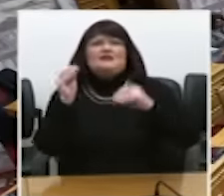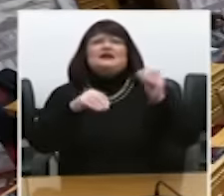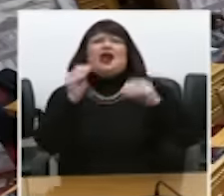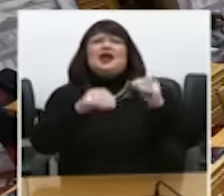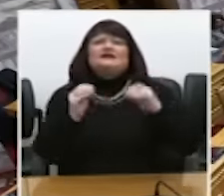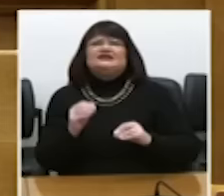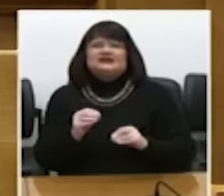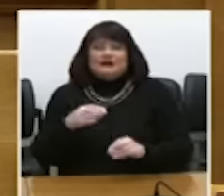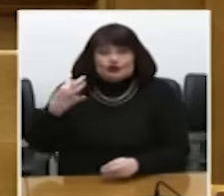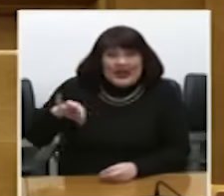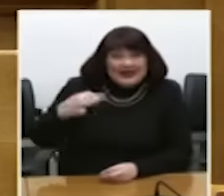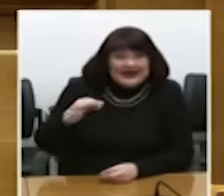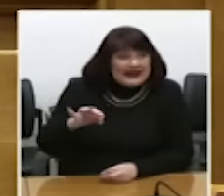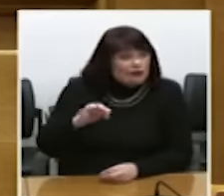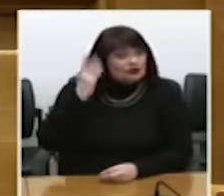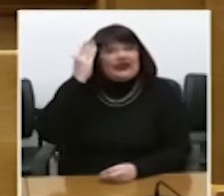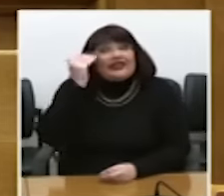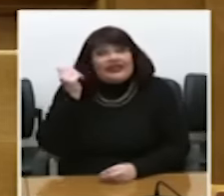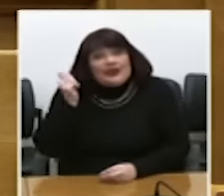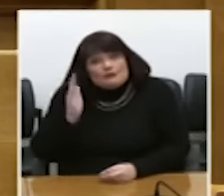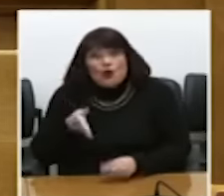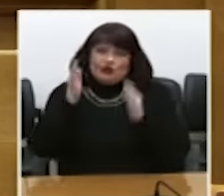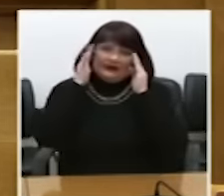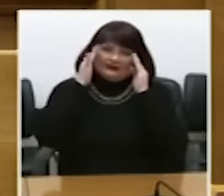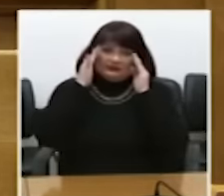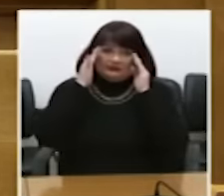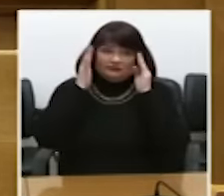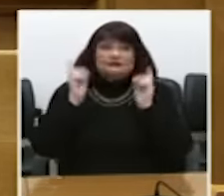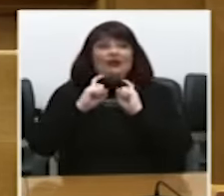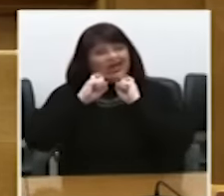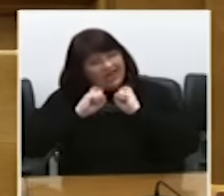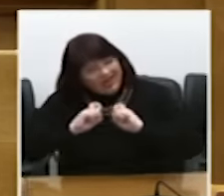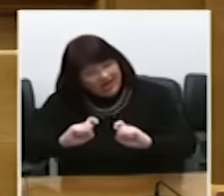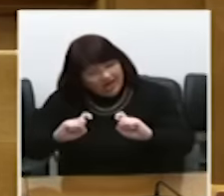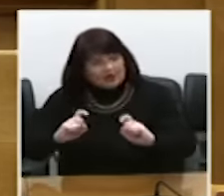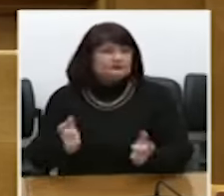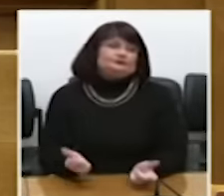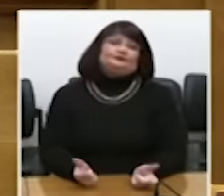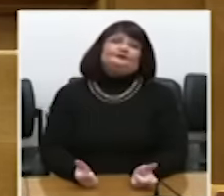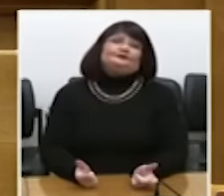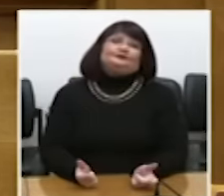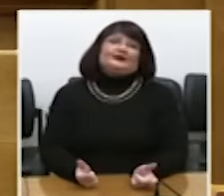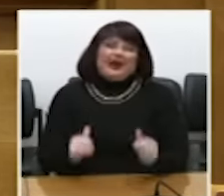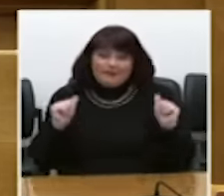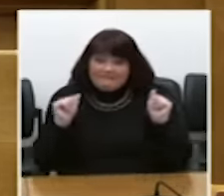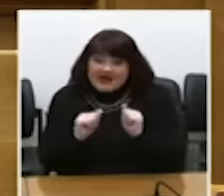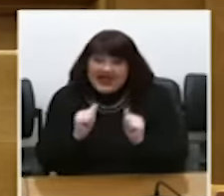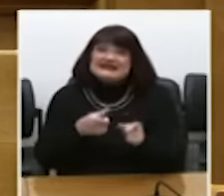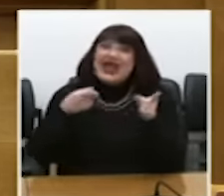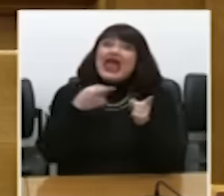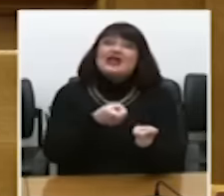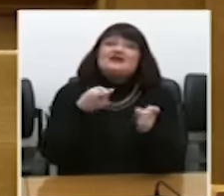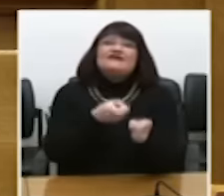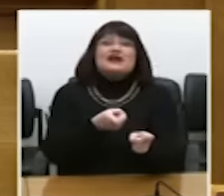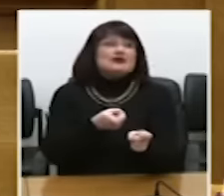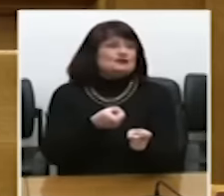άρα και στις διαφόρων ειδών εξαρτήσεις και καταναγκασμούς, πιέσεις και εκβιασμοί θα υπάρχουν